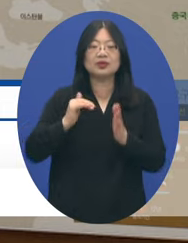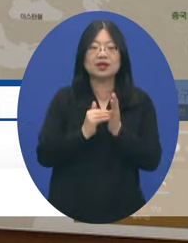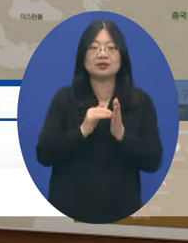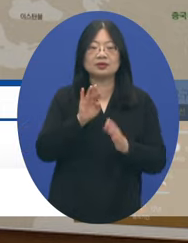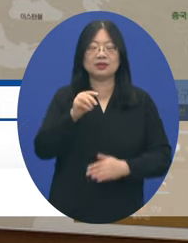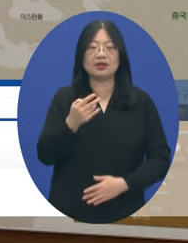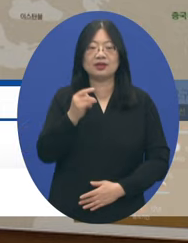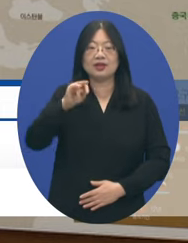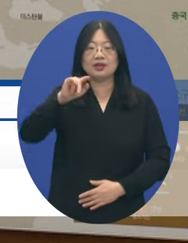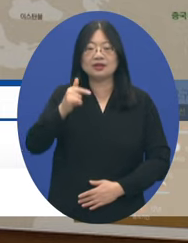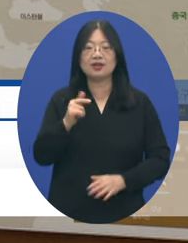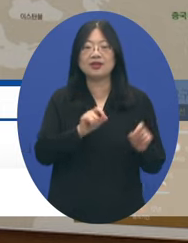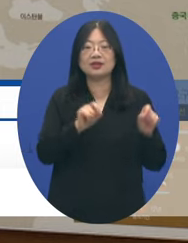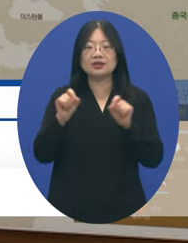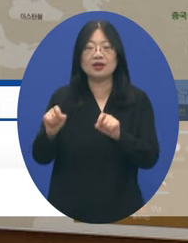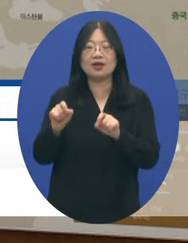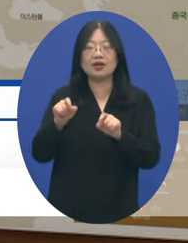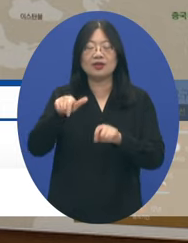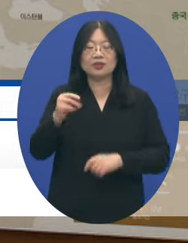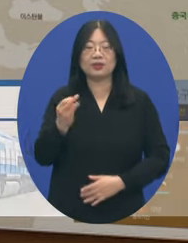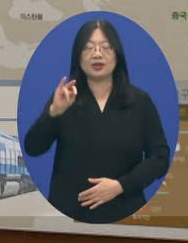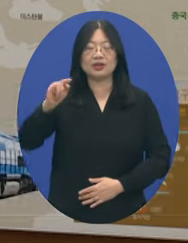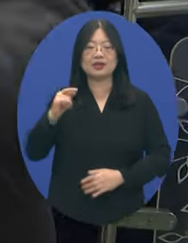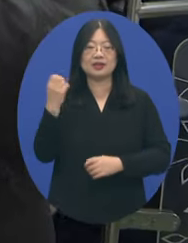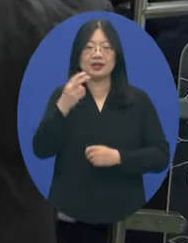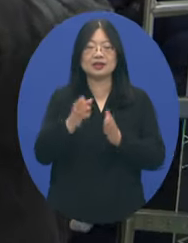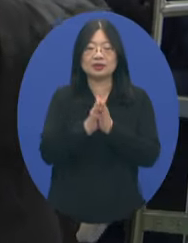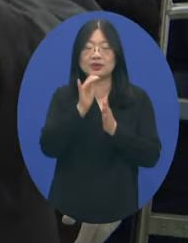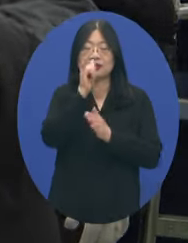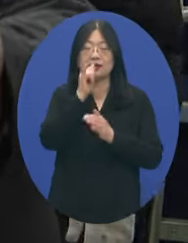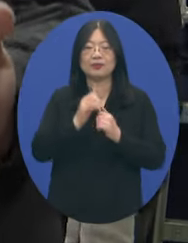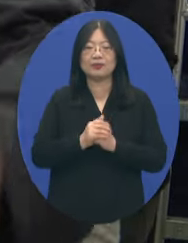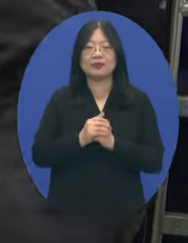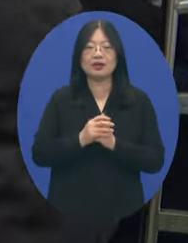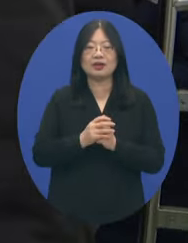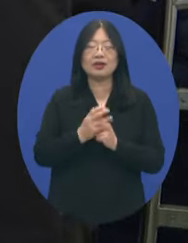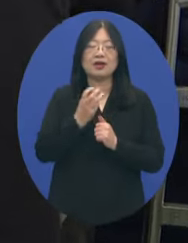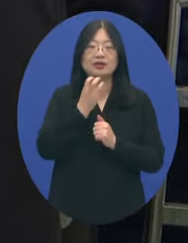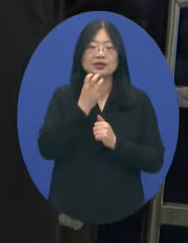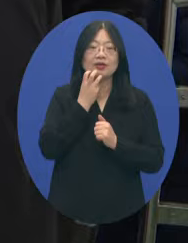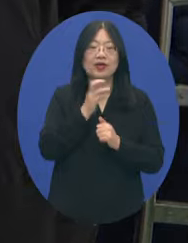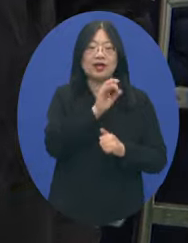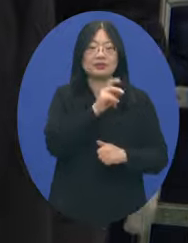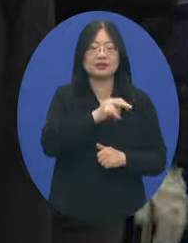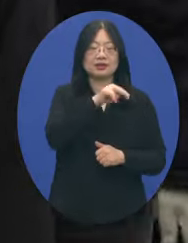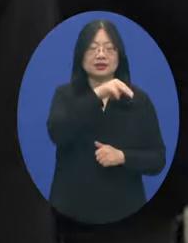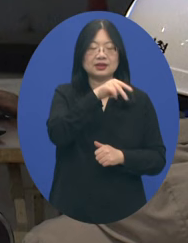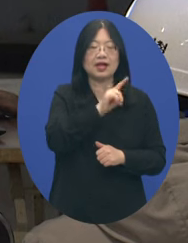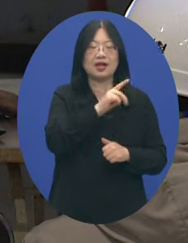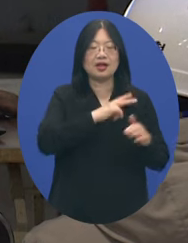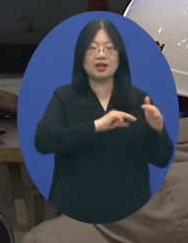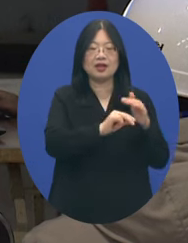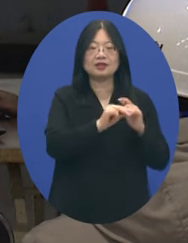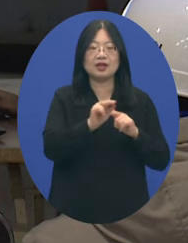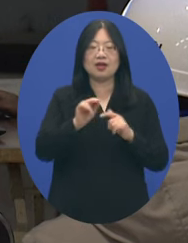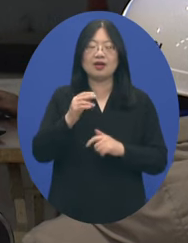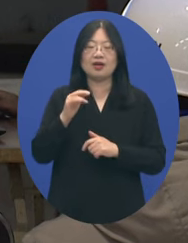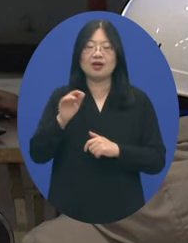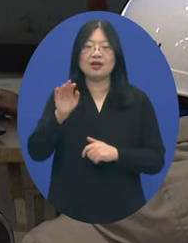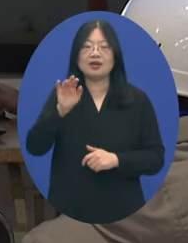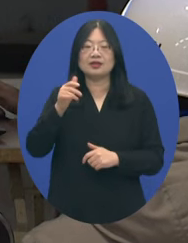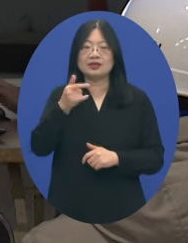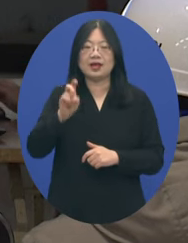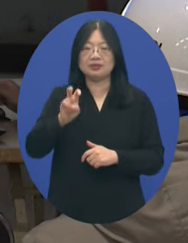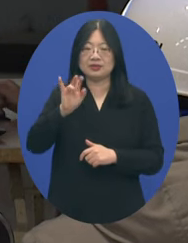연장하고 교선을 그 재개통을 통해서 최 경기도는 서울 강동구 암사역에서 경기 남양주 별래을